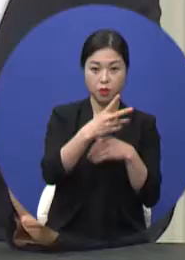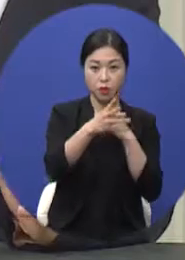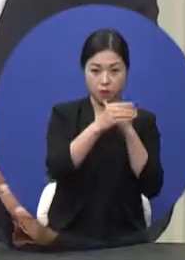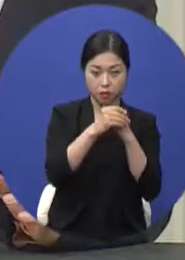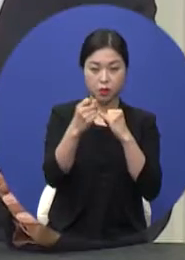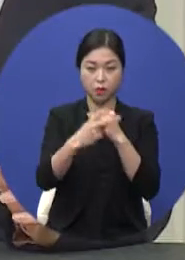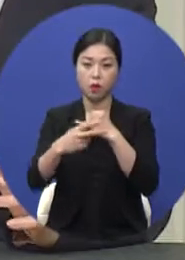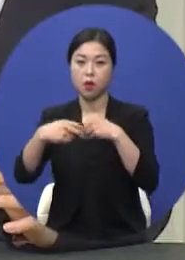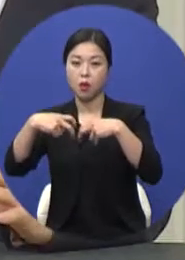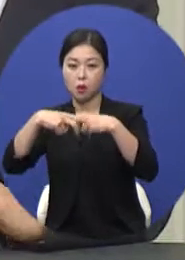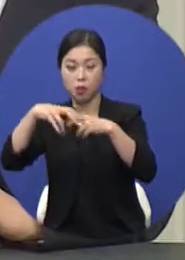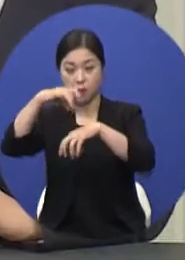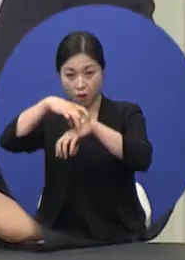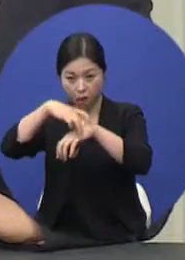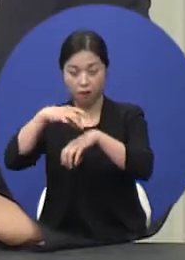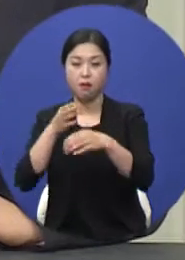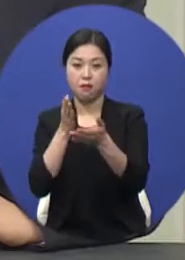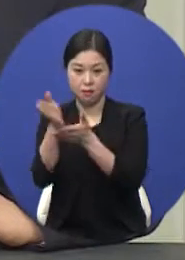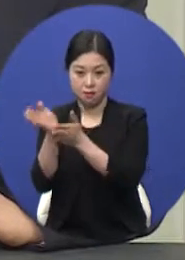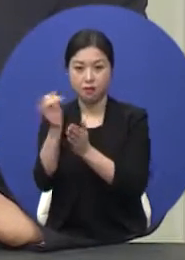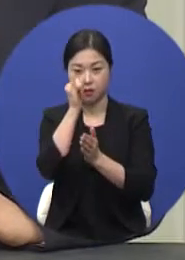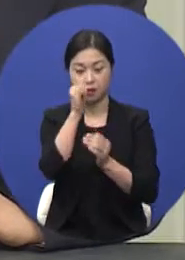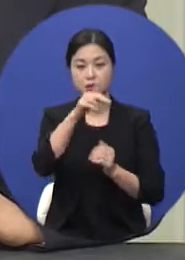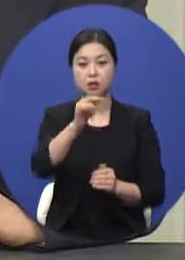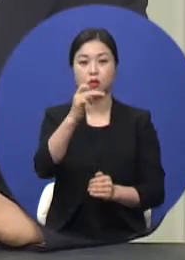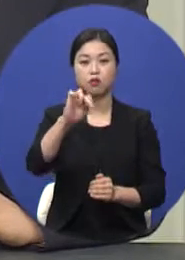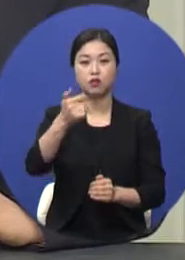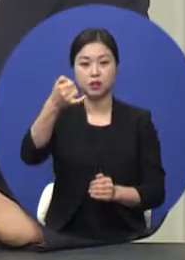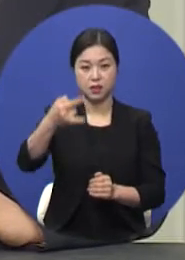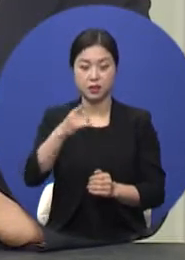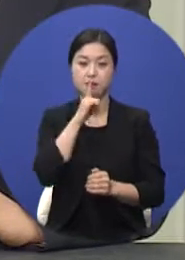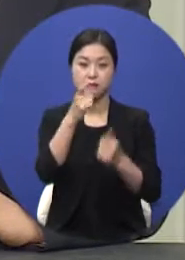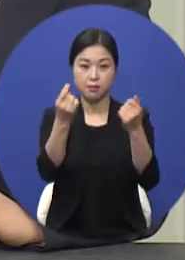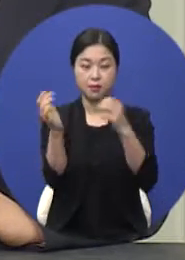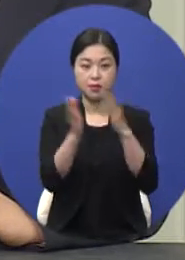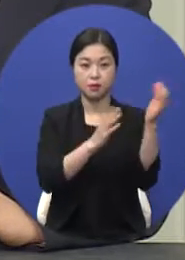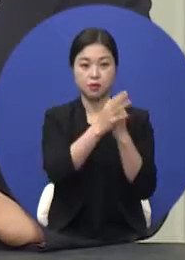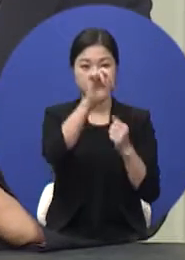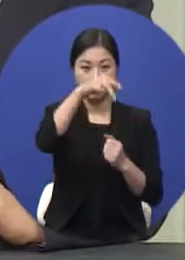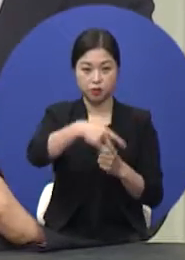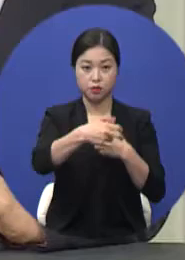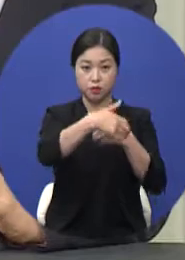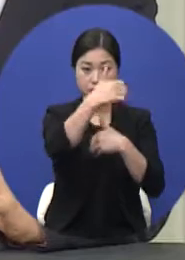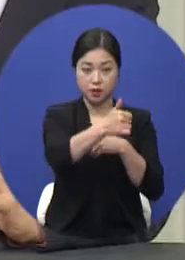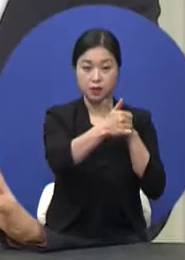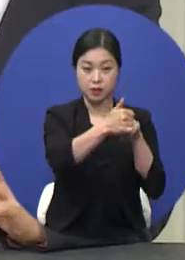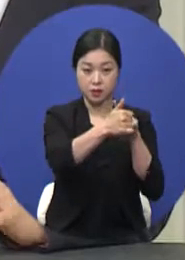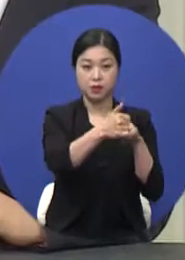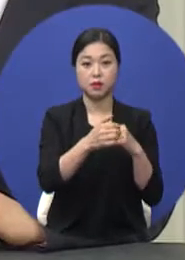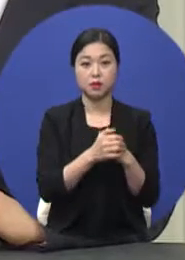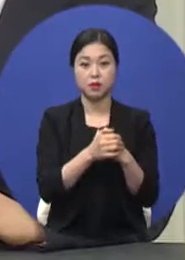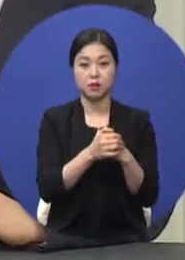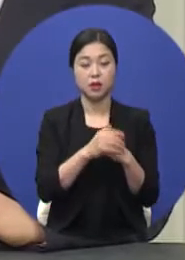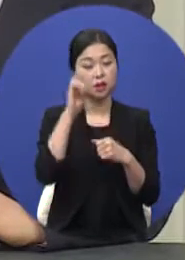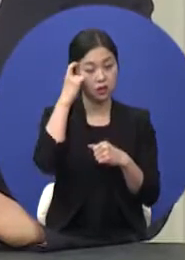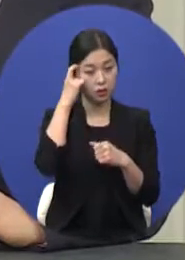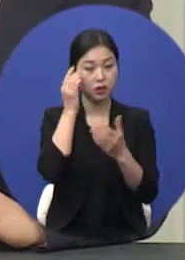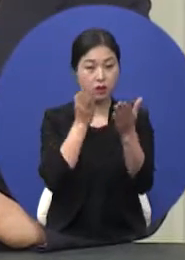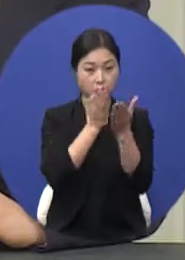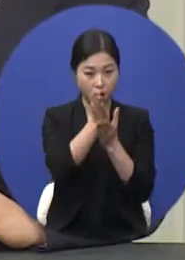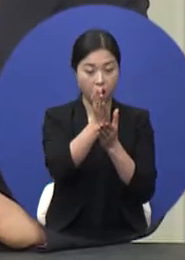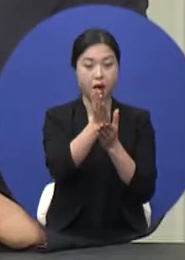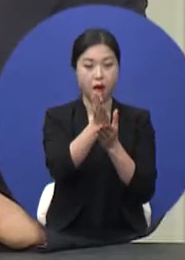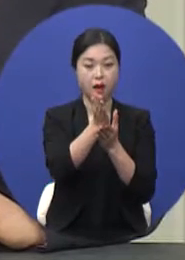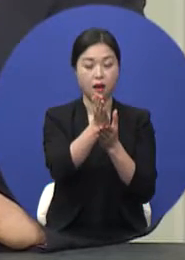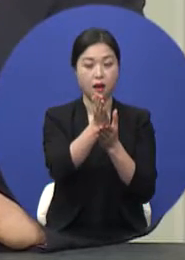이렇게 하는 것 갖다가 전문의라고 얘기를 하고. 그러니까 예. 이제 우리 저 유은정 원장님은 전문의. 전문의자. 전문의는 정신과. 정신과 전문의.